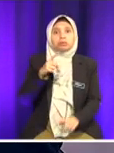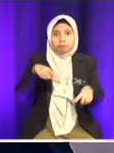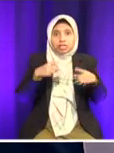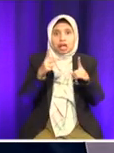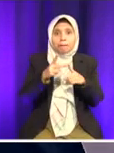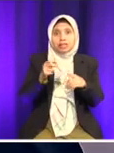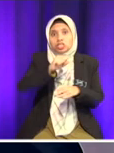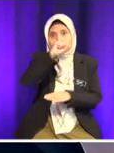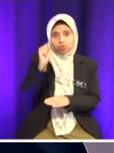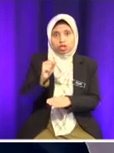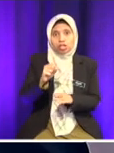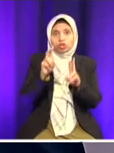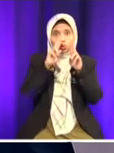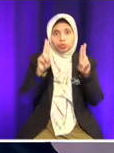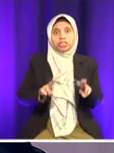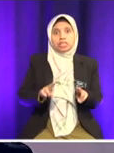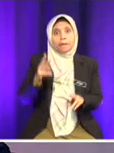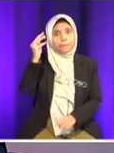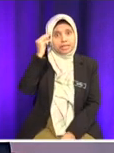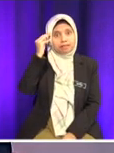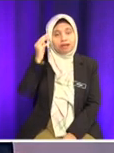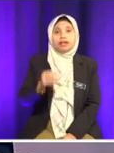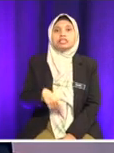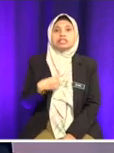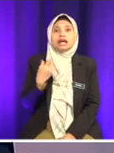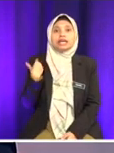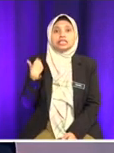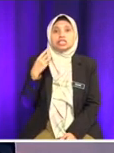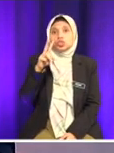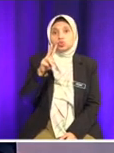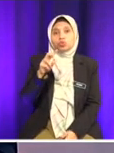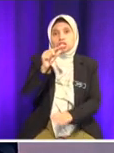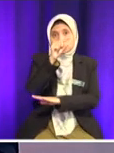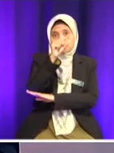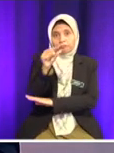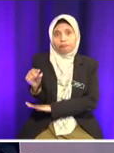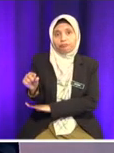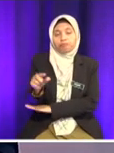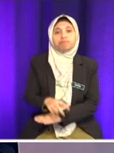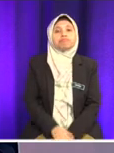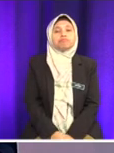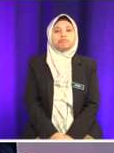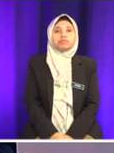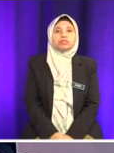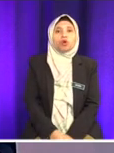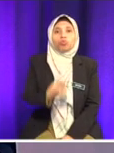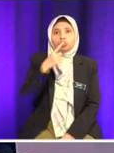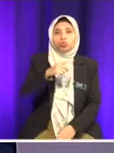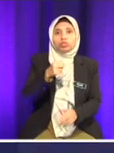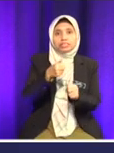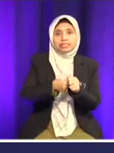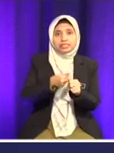dan uji Minda oke sekarang ada dua graff bagi setiap